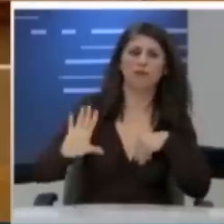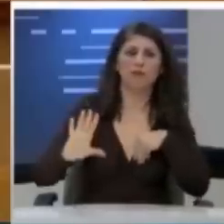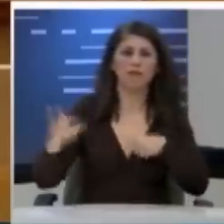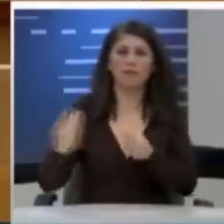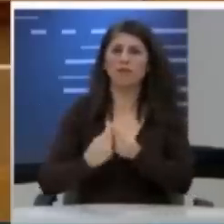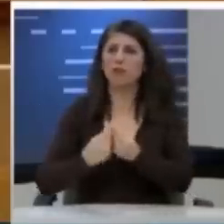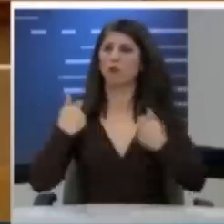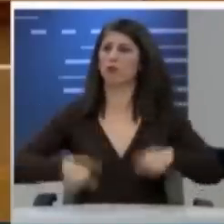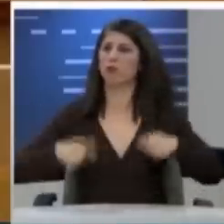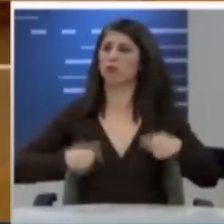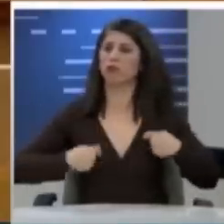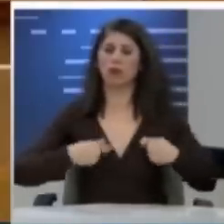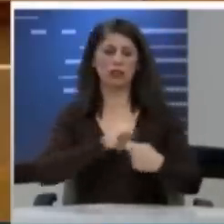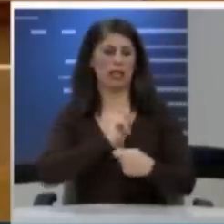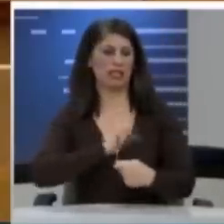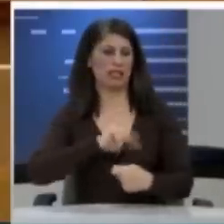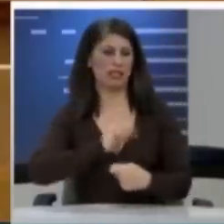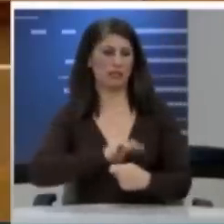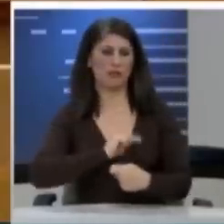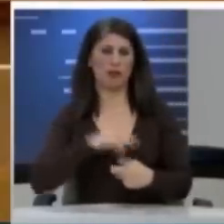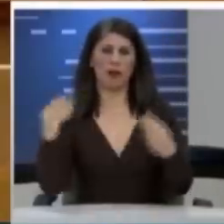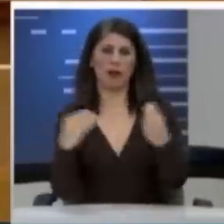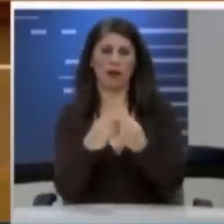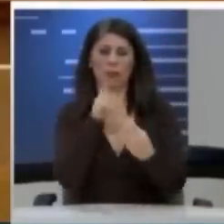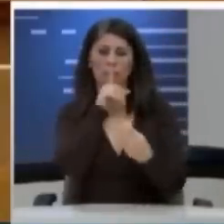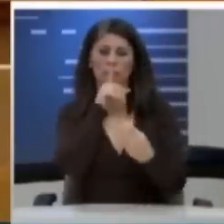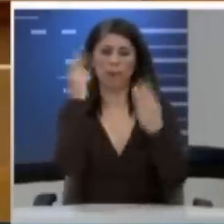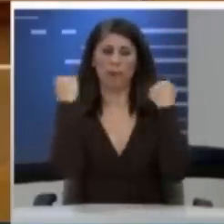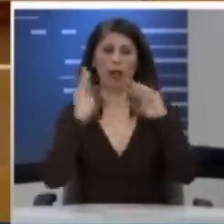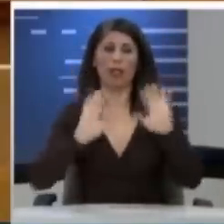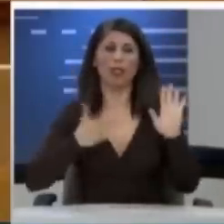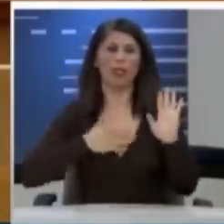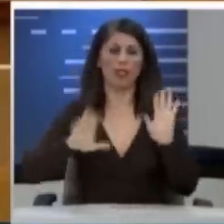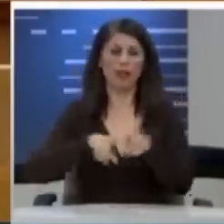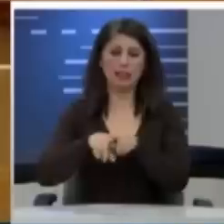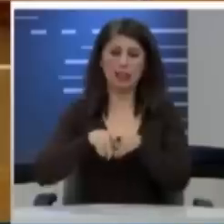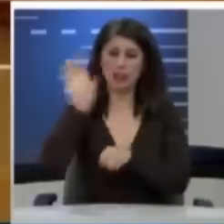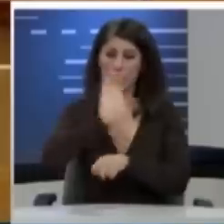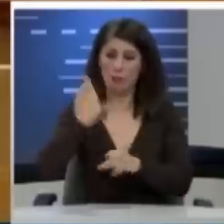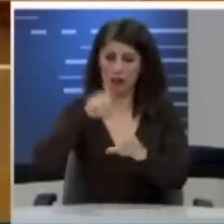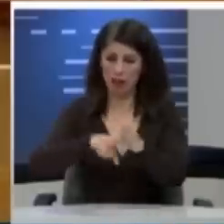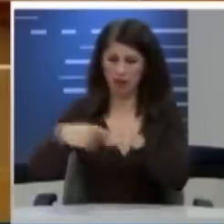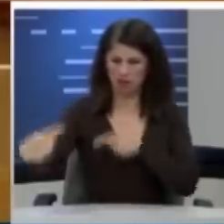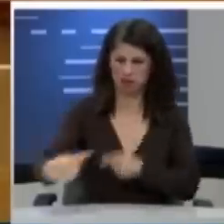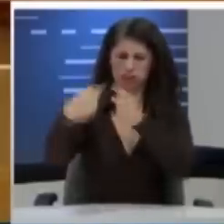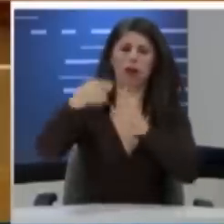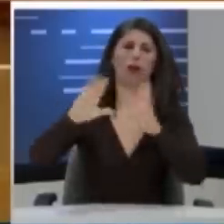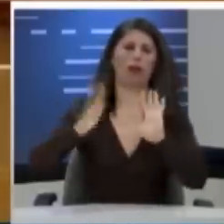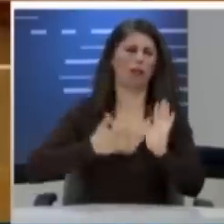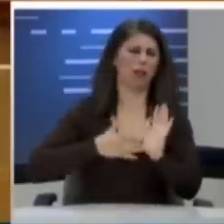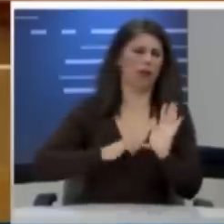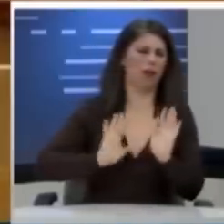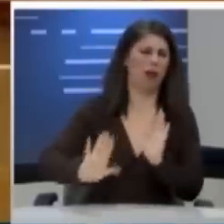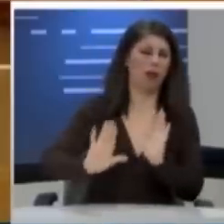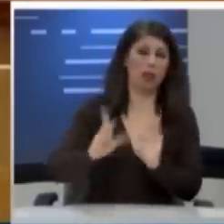άρχουσας τάξης, που δεν θέλει να διαταραχτούν οι σχέσεις της με την Ευρωπαϊκή Ένωση συνολικά και